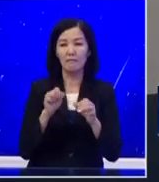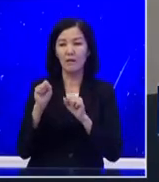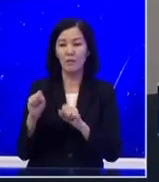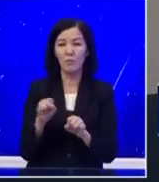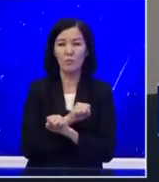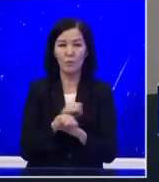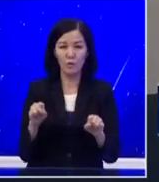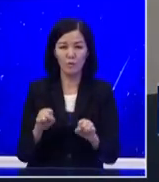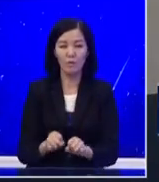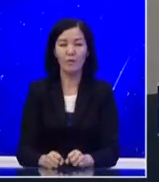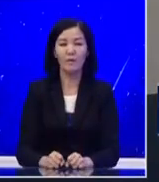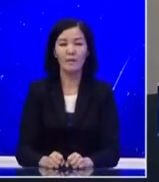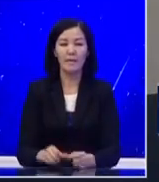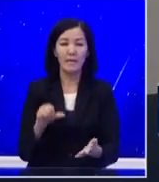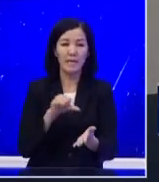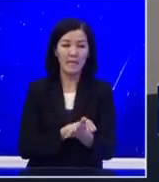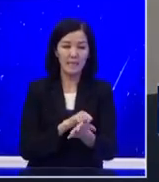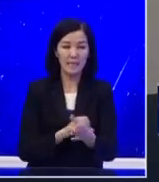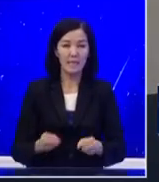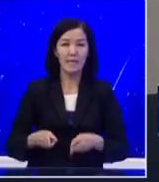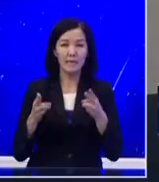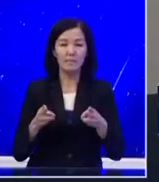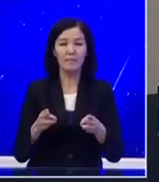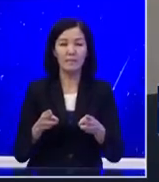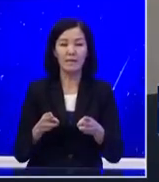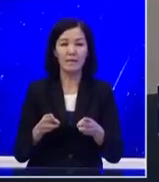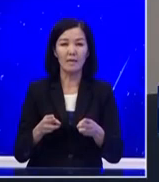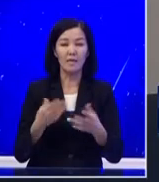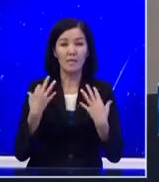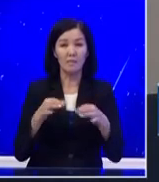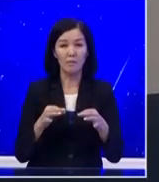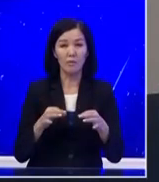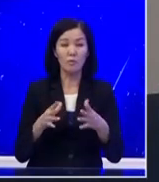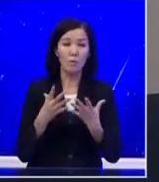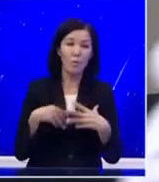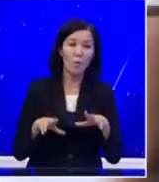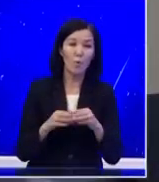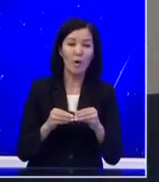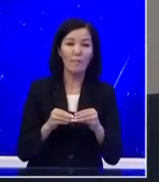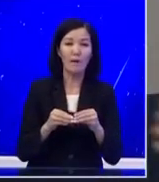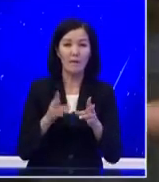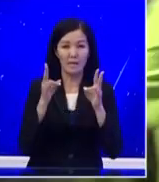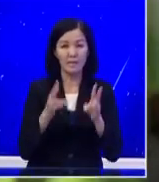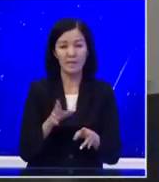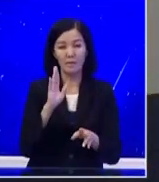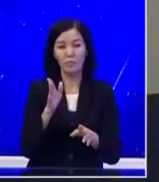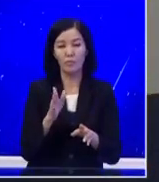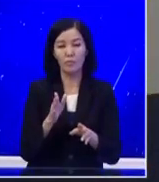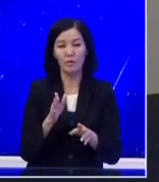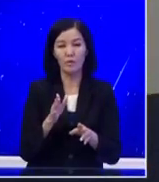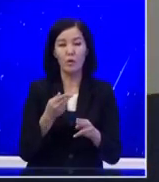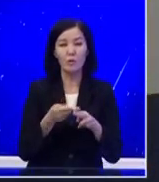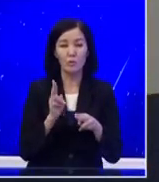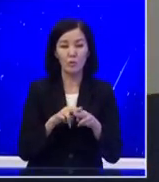болдырмау. Есірткі қылмысына жол берілсе, қоғамға кері әсер ететіні өздеріңізге белгілі.